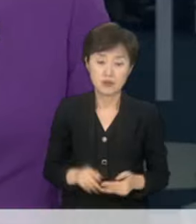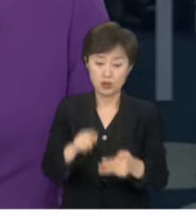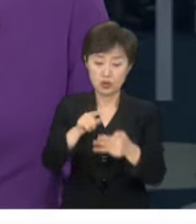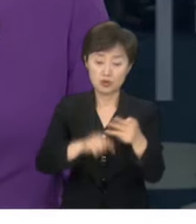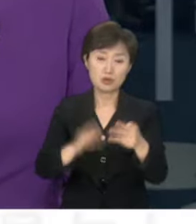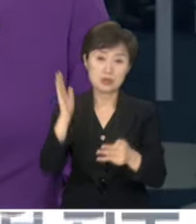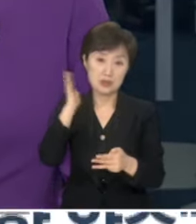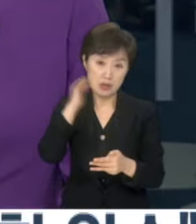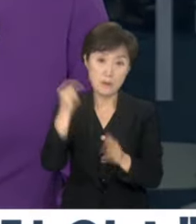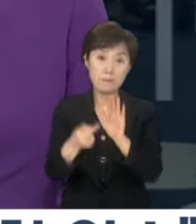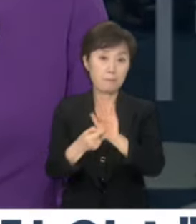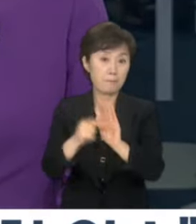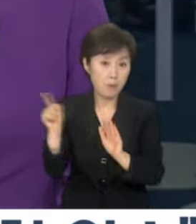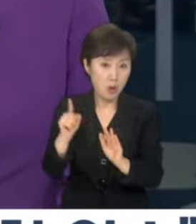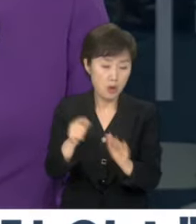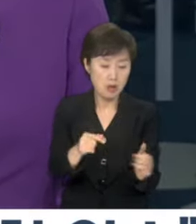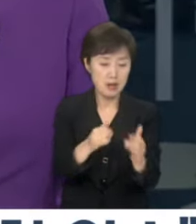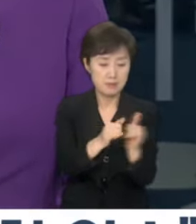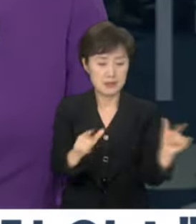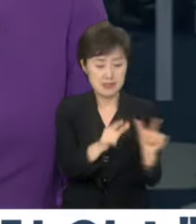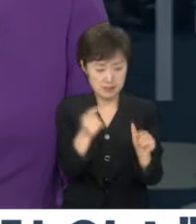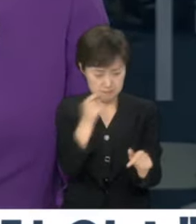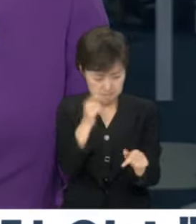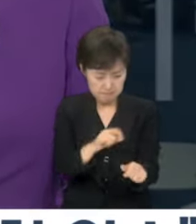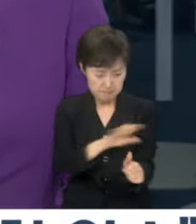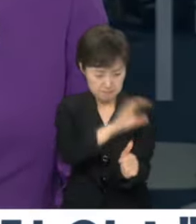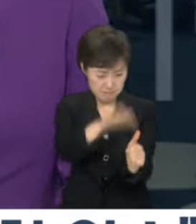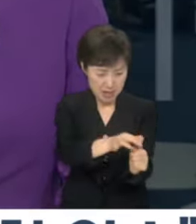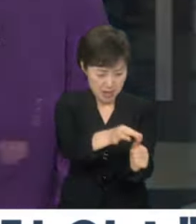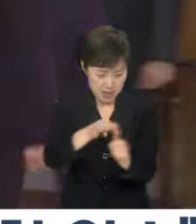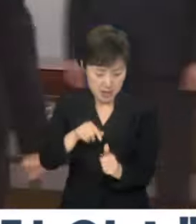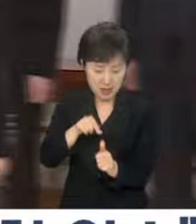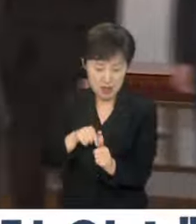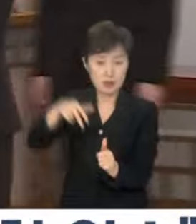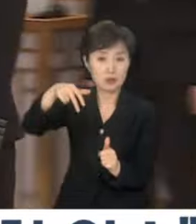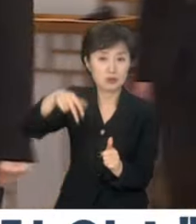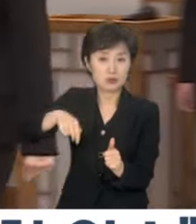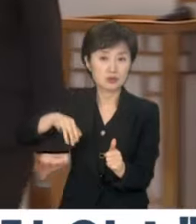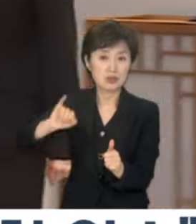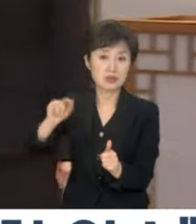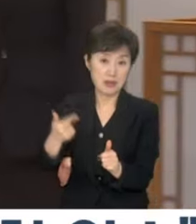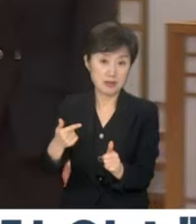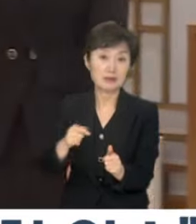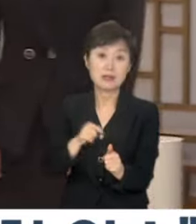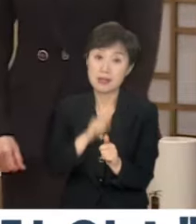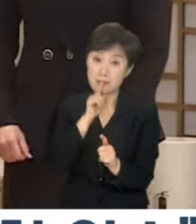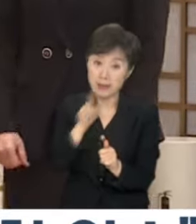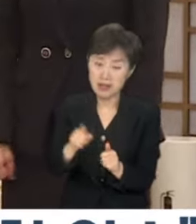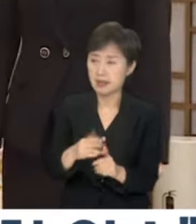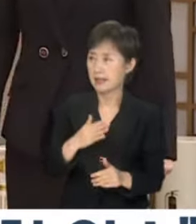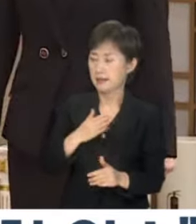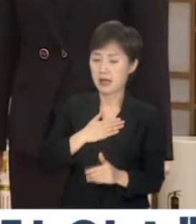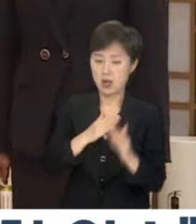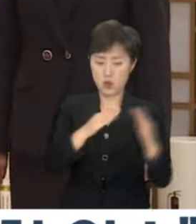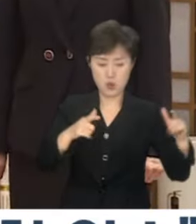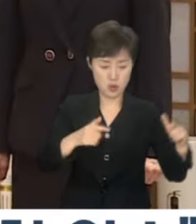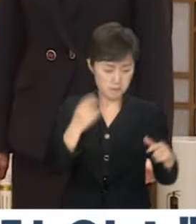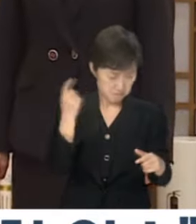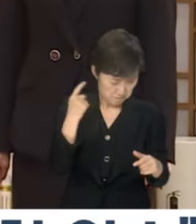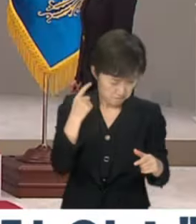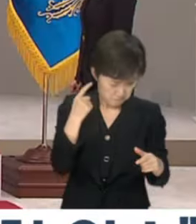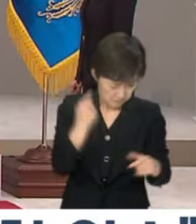윤석열 대통령의 민생특별보좌관으로 임명된 주기현 특보가 호남의 현안과 목소리를 소홀함 없이